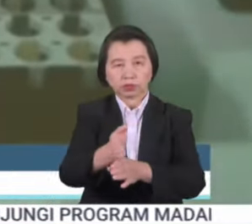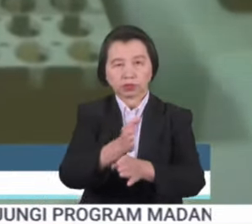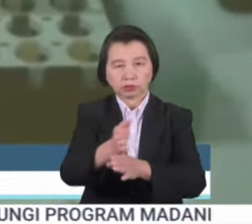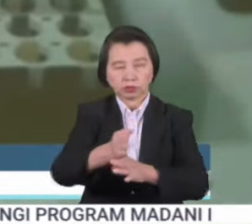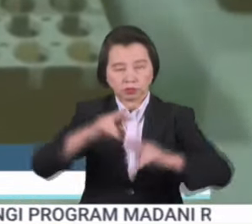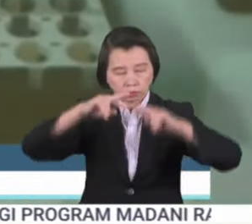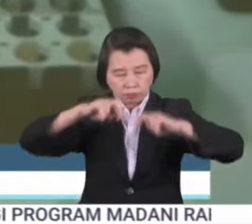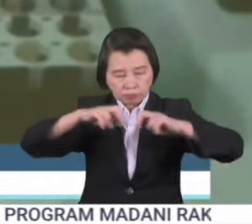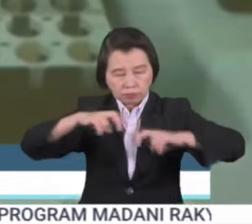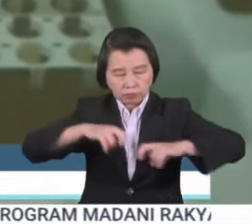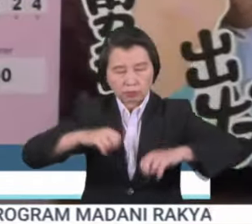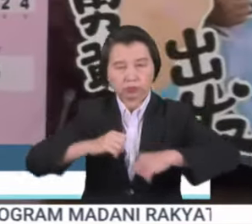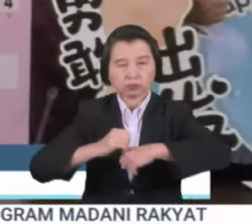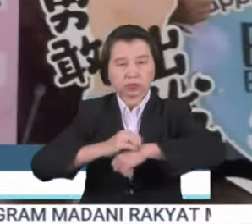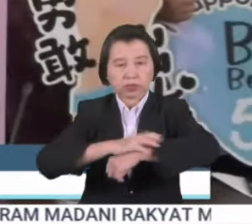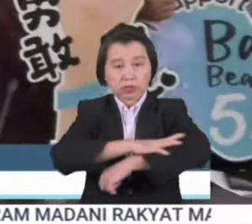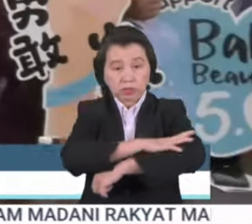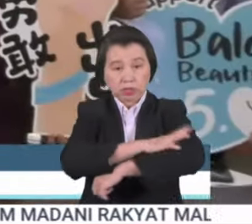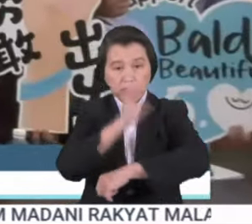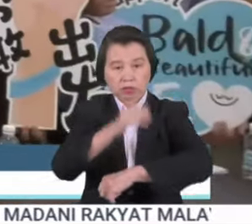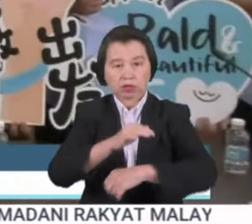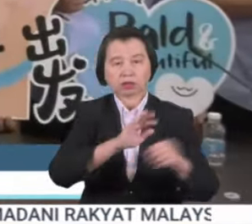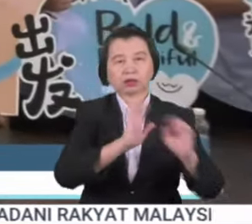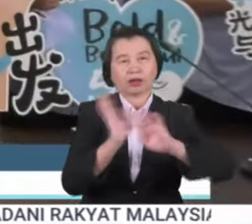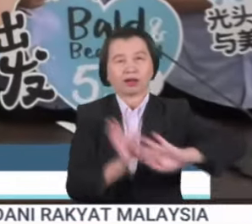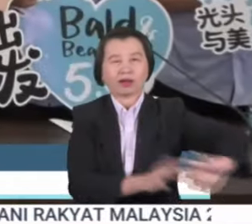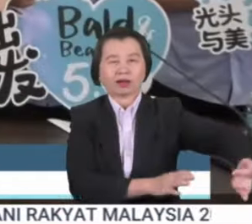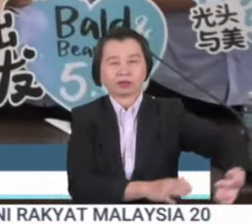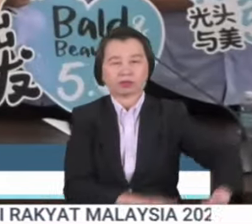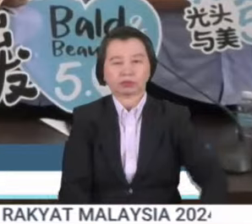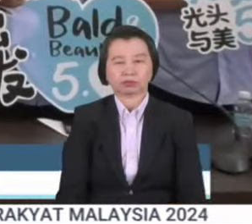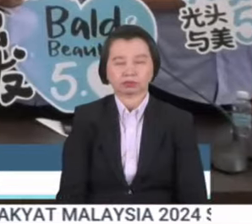bidang-bidang penyelidikan kanser yang diabaikan.